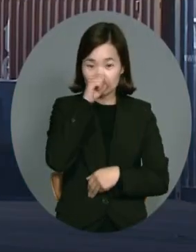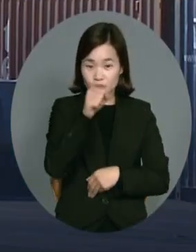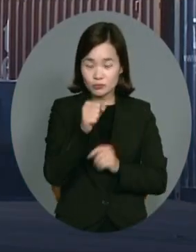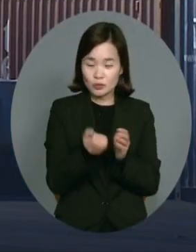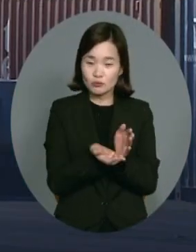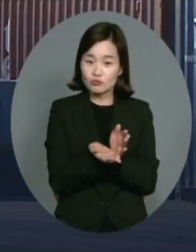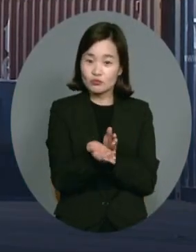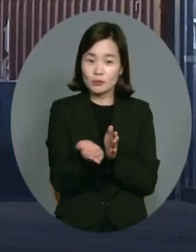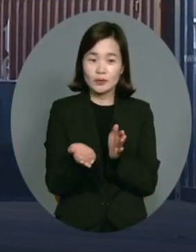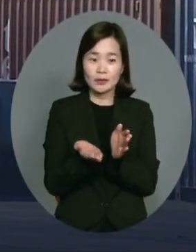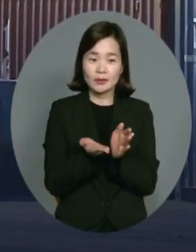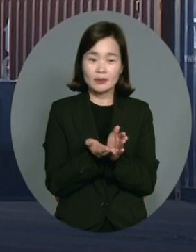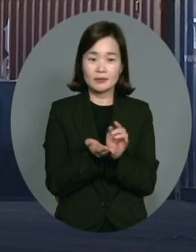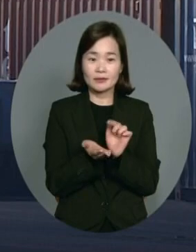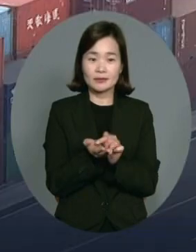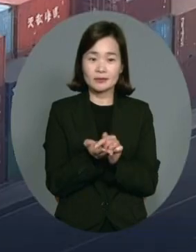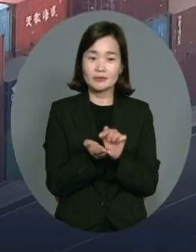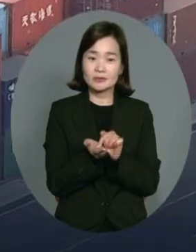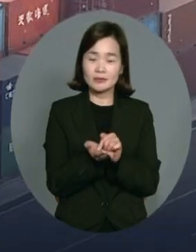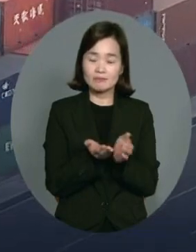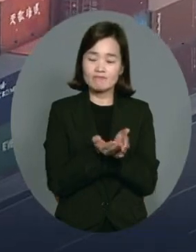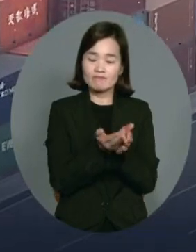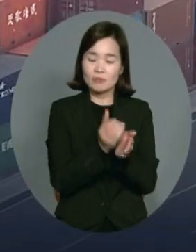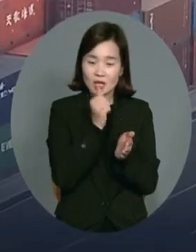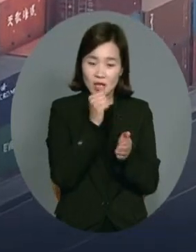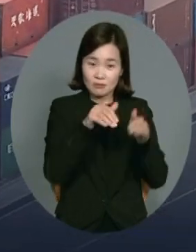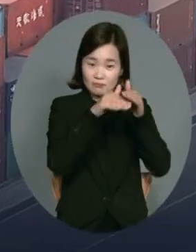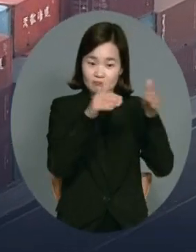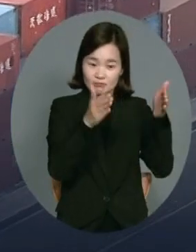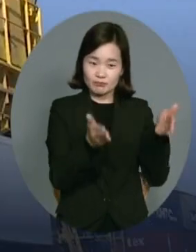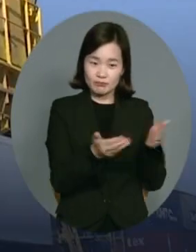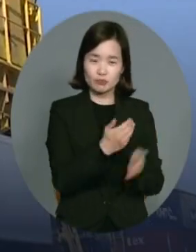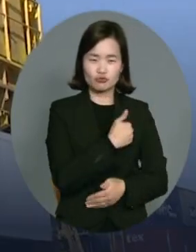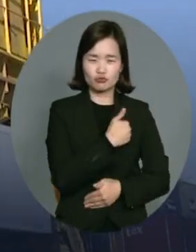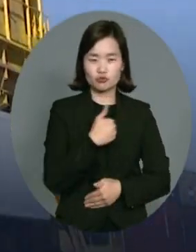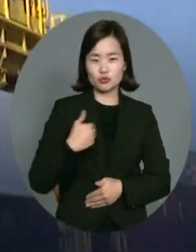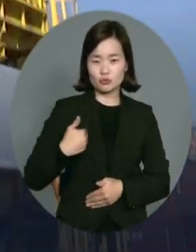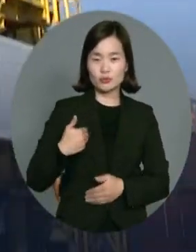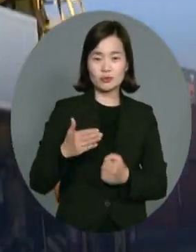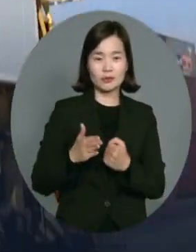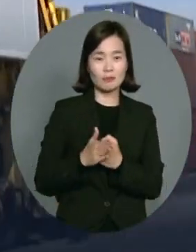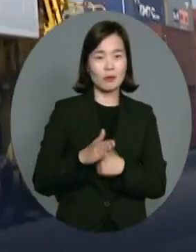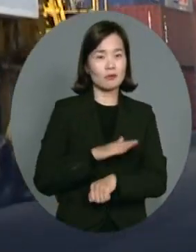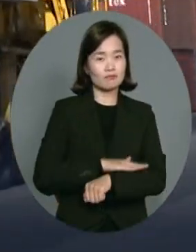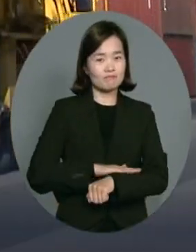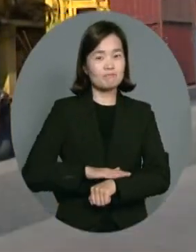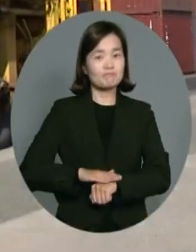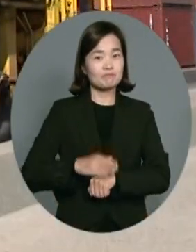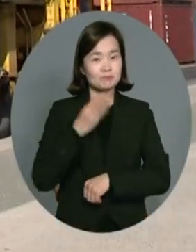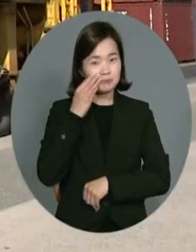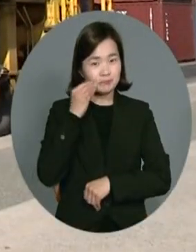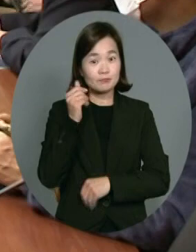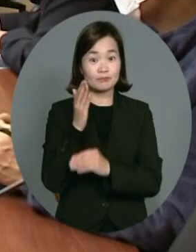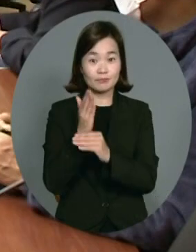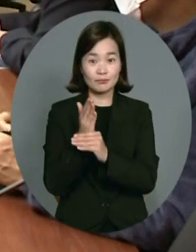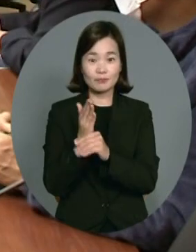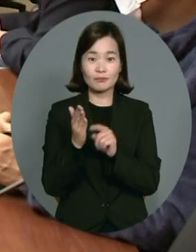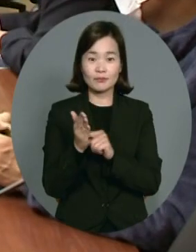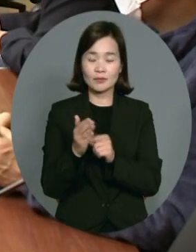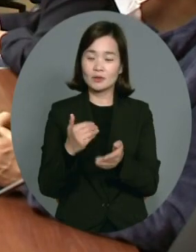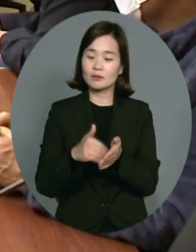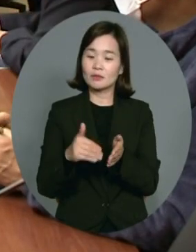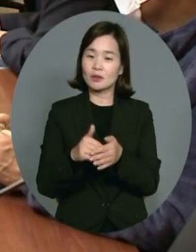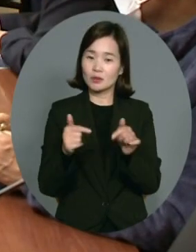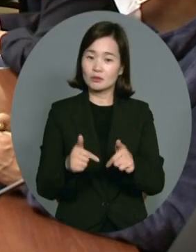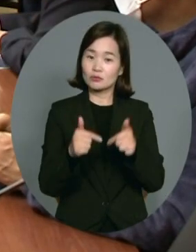터미널 항만에 풍부한 선석이 저희들의 전략적 그 중심이 물동량